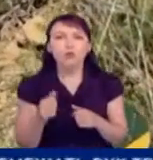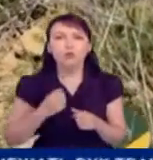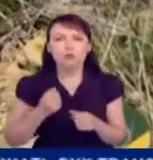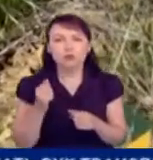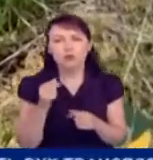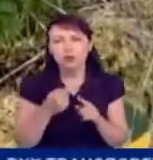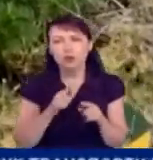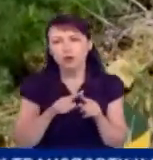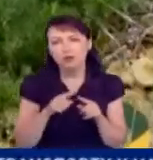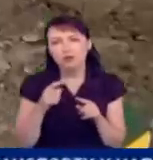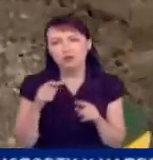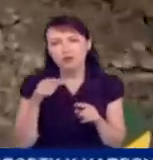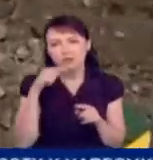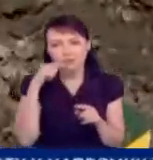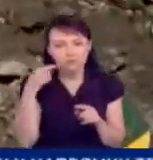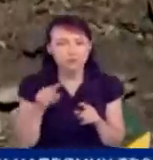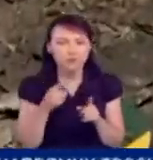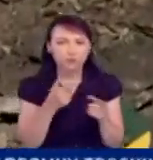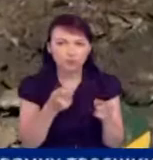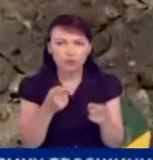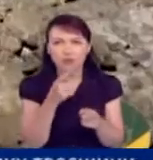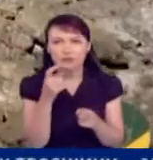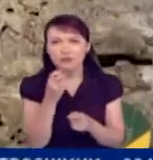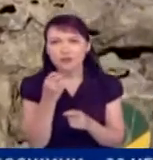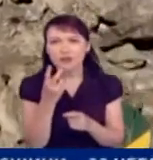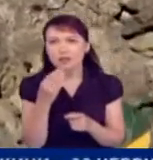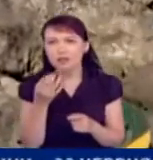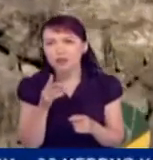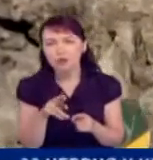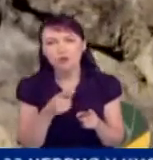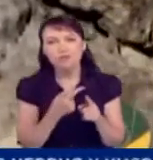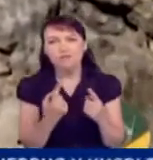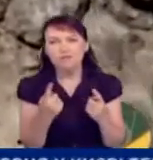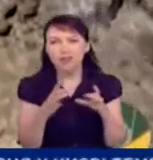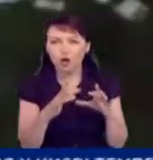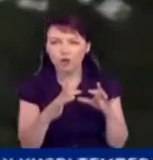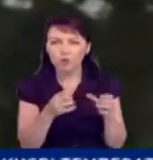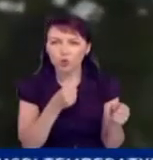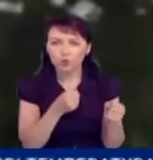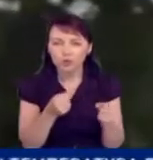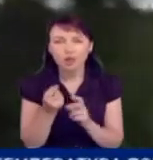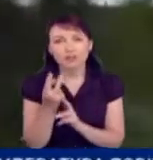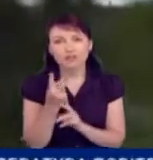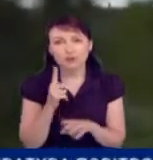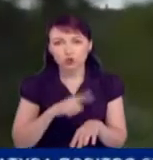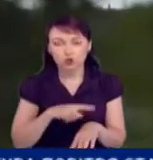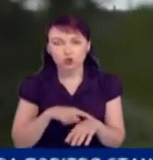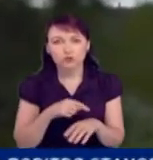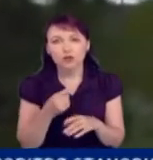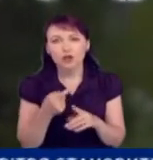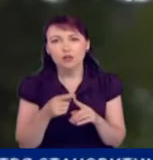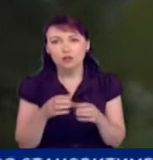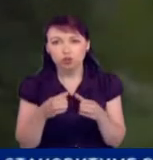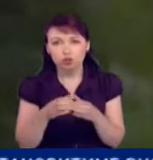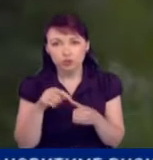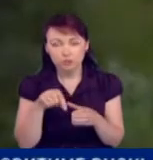окупанти обстріляли із зенітної установки, гранатометів та великокаліберних кулеметів. Станом на 12-ту годину у штабі зафіксували 5